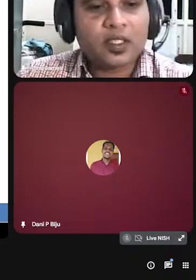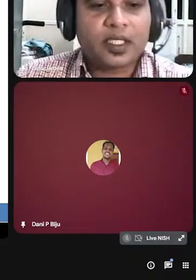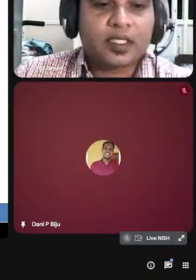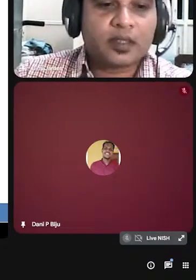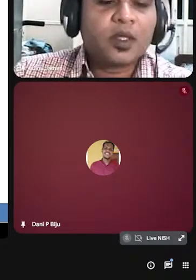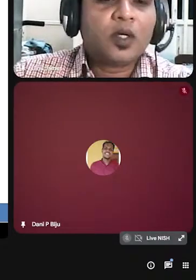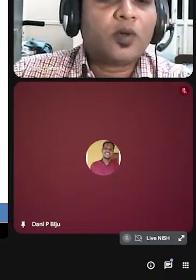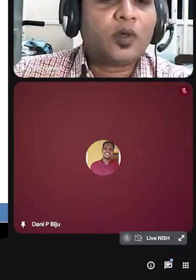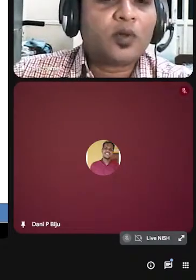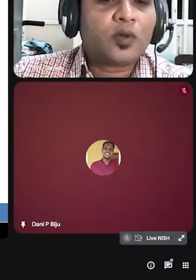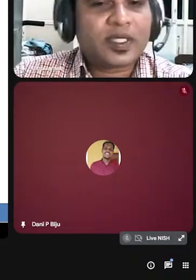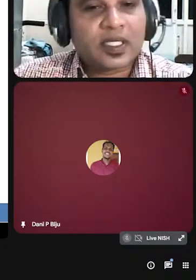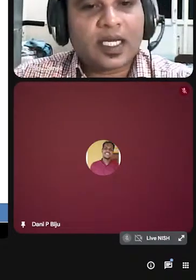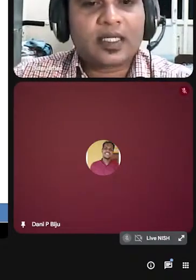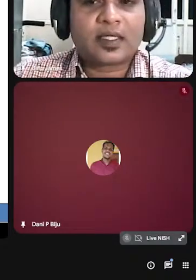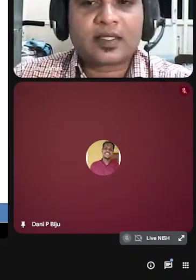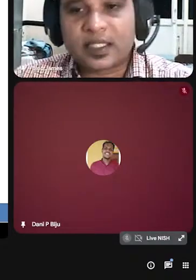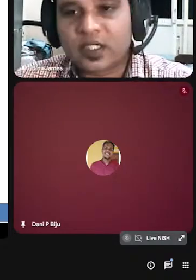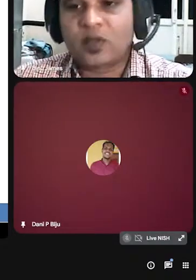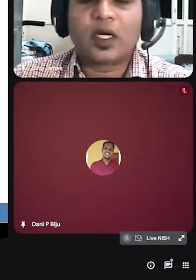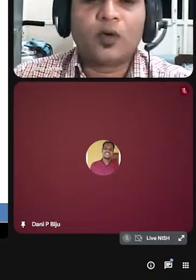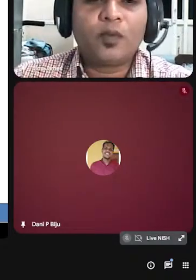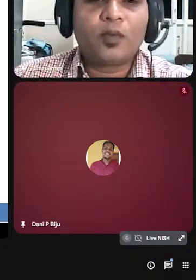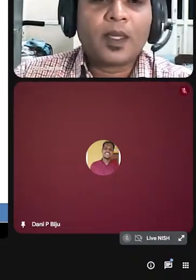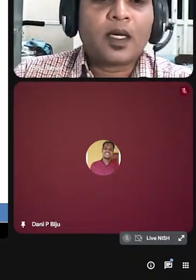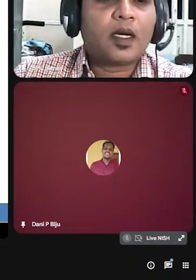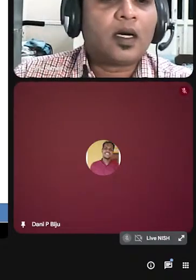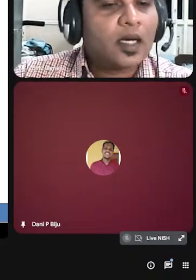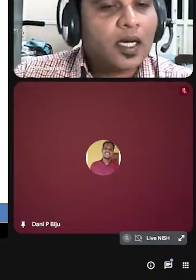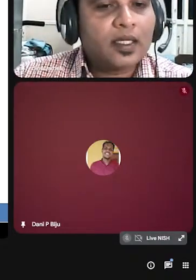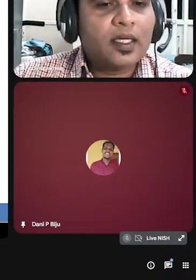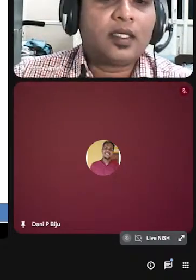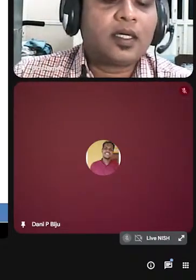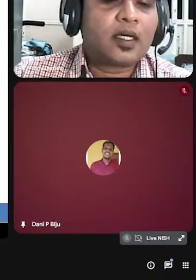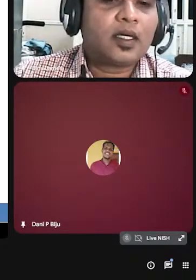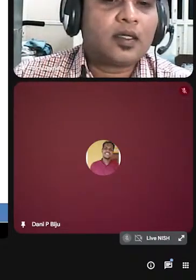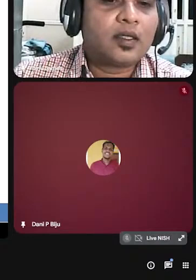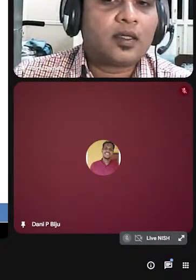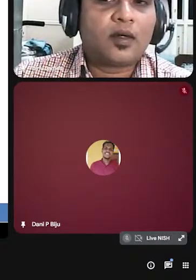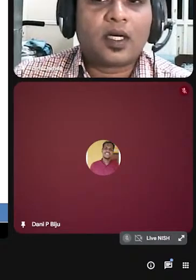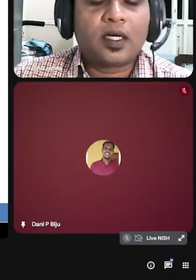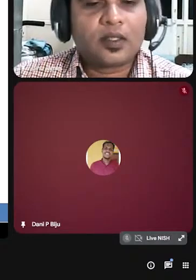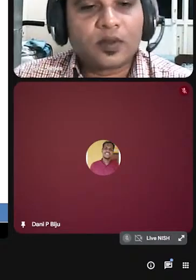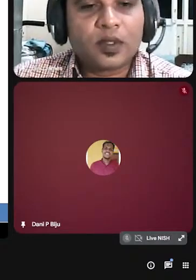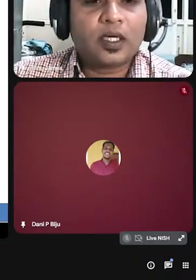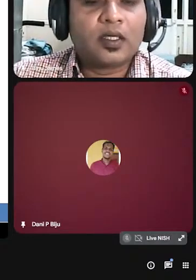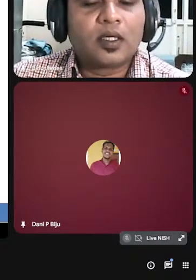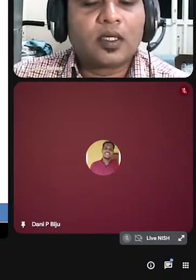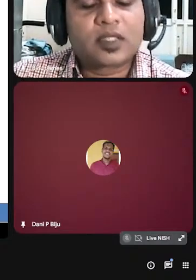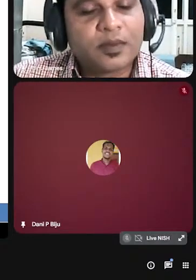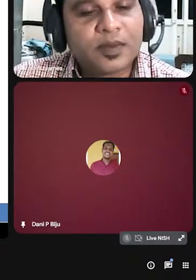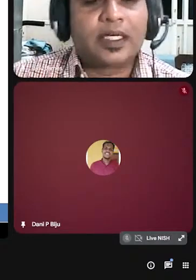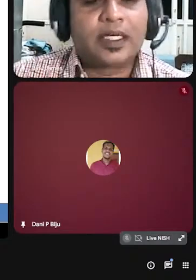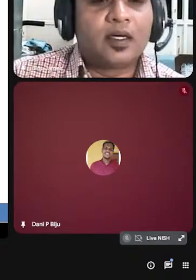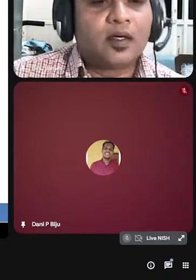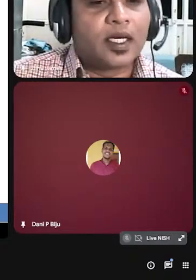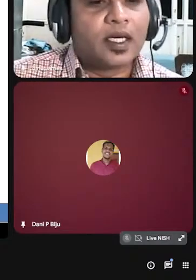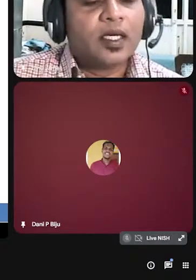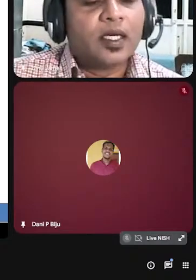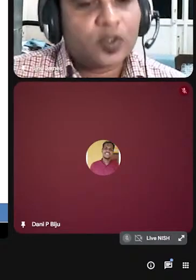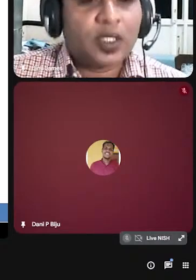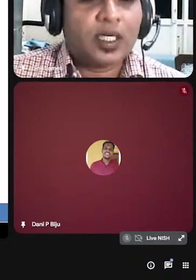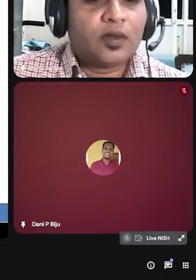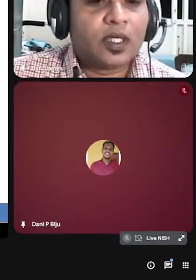ഉദ്ദേശിക്കുന്നത്. ഇതിനുശേഷം ഒരു ക്വസ്റ്റ്യൻ ആൻസർ സെഷൻ ഉണ്ടാവും. അതിൽ നിങ്ങൾക്ക് ഉള്ള ചോദ്യങ്ങൾ, നിങ്ങൾക്കുള്ള സംശയങ്ങൾ